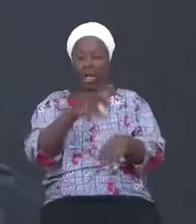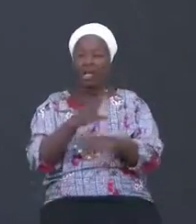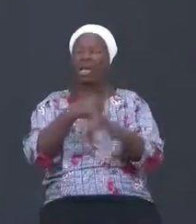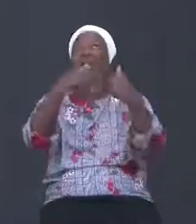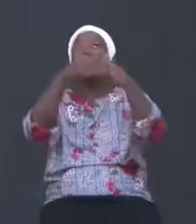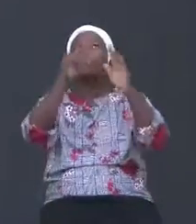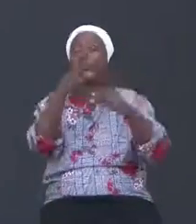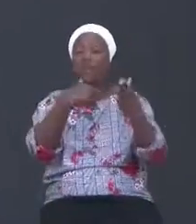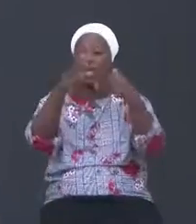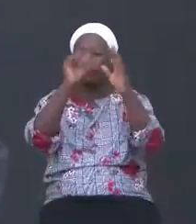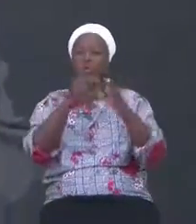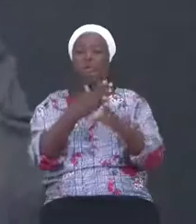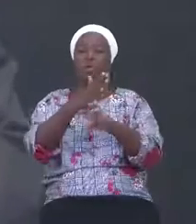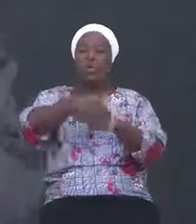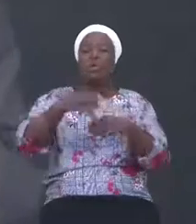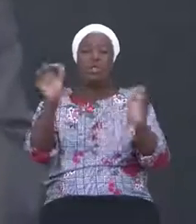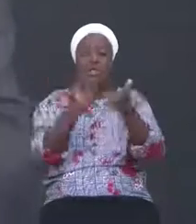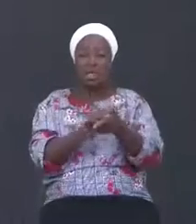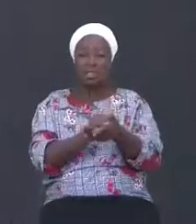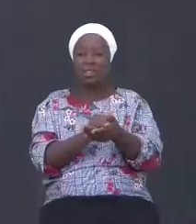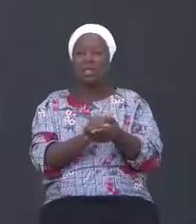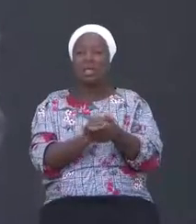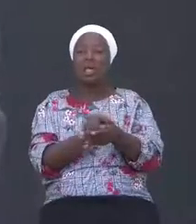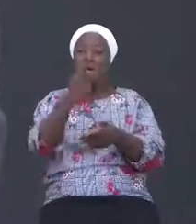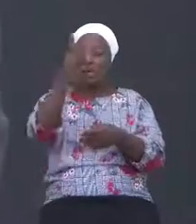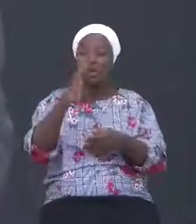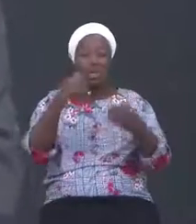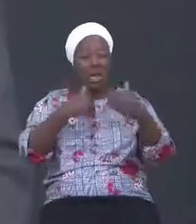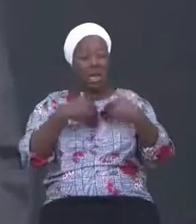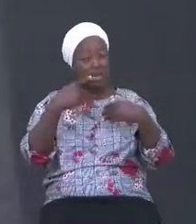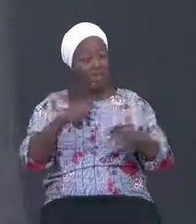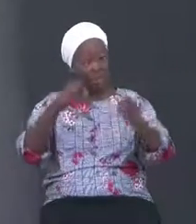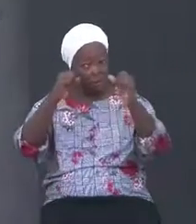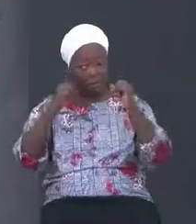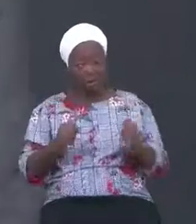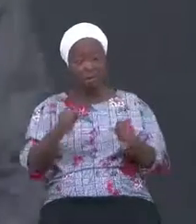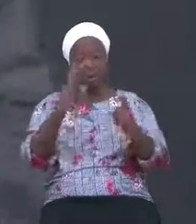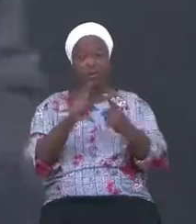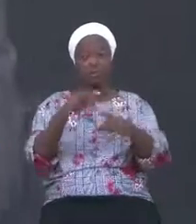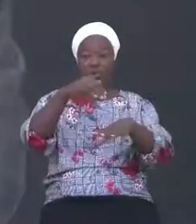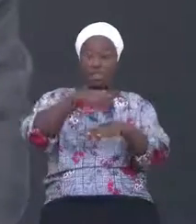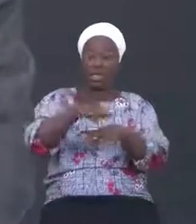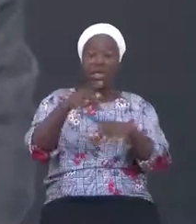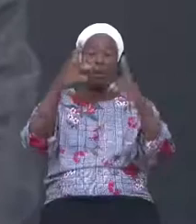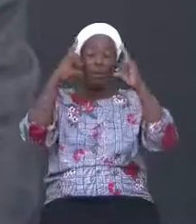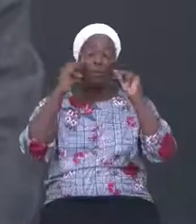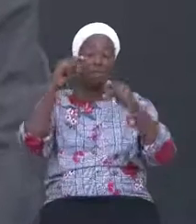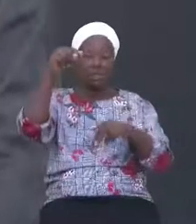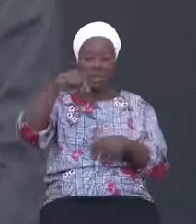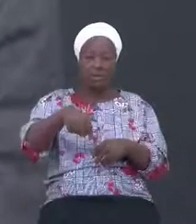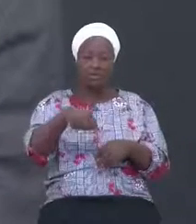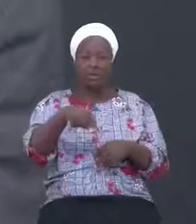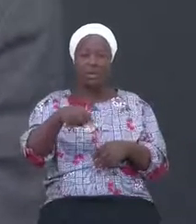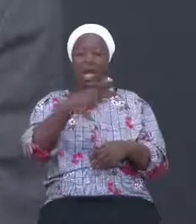les cieux des cieux, au-delà, Dieu a la puissance d'envoyer Moïse en bas